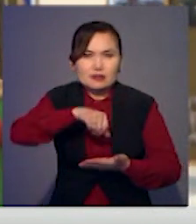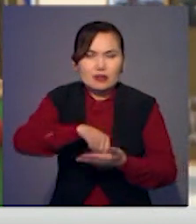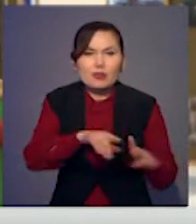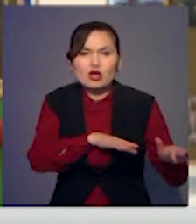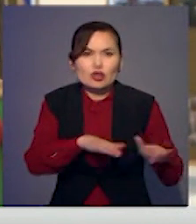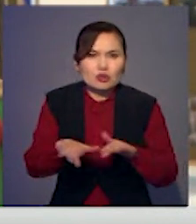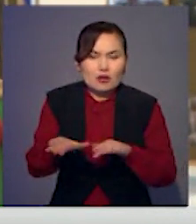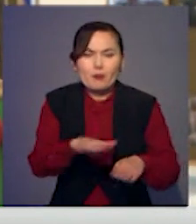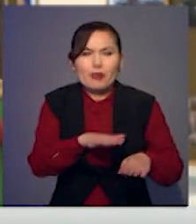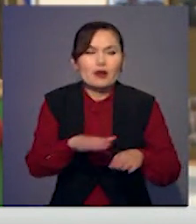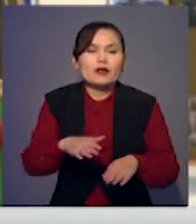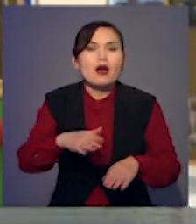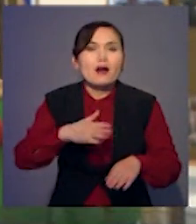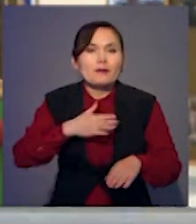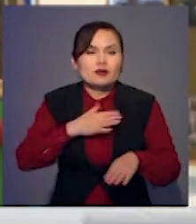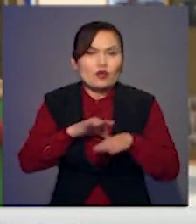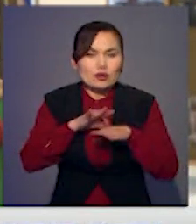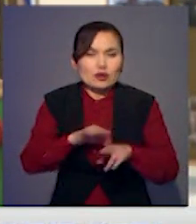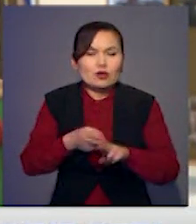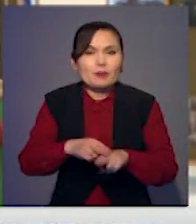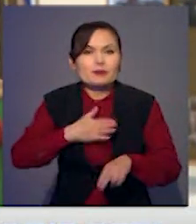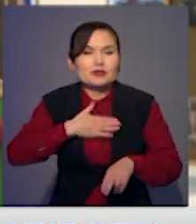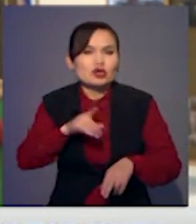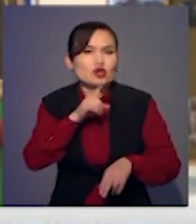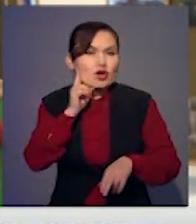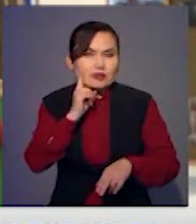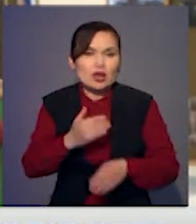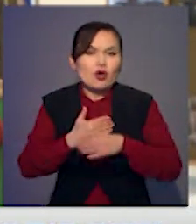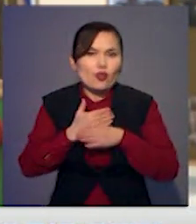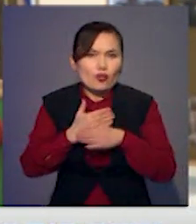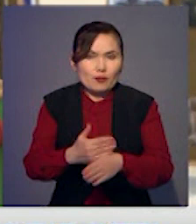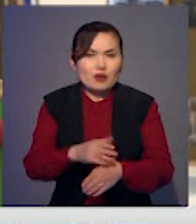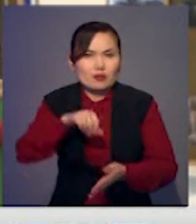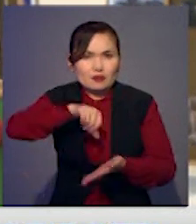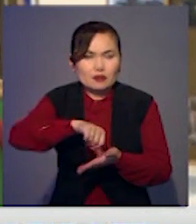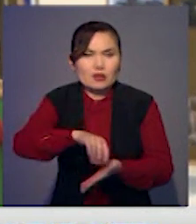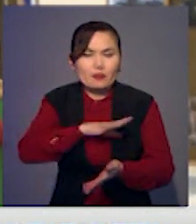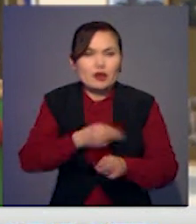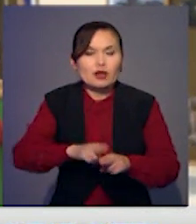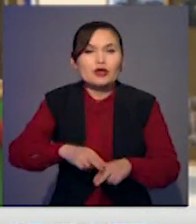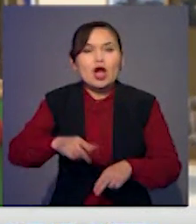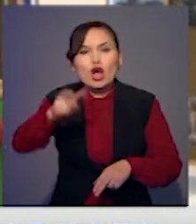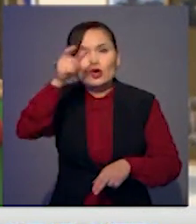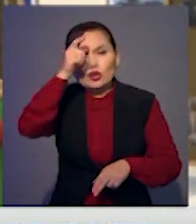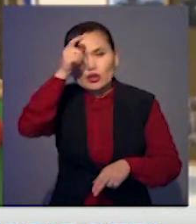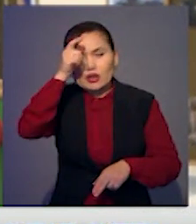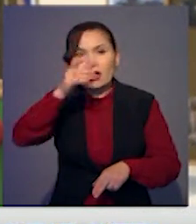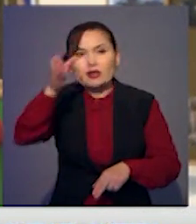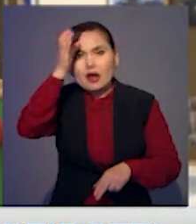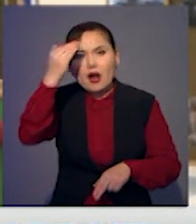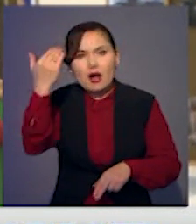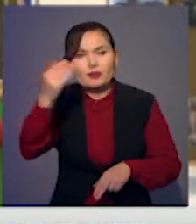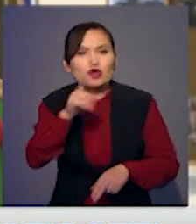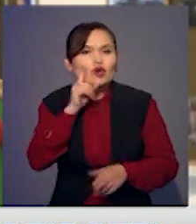қолдау көрсетті. Біздің Түркиядағы оқып жатқан магистранттарымыз бен докторанттарымыз және Түркияда оқитын біз жалпы